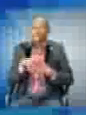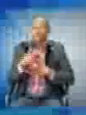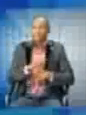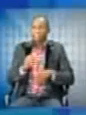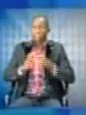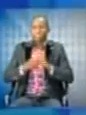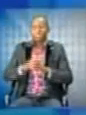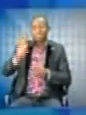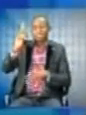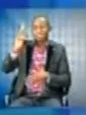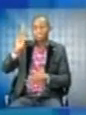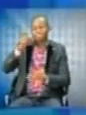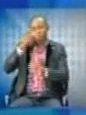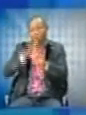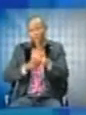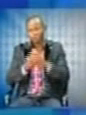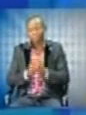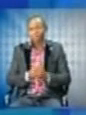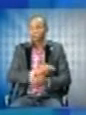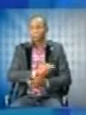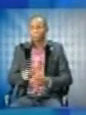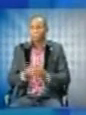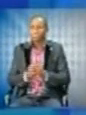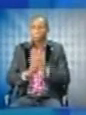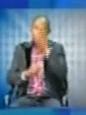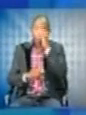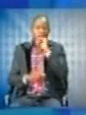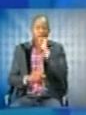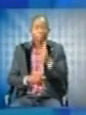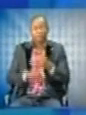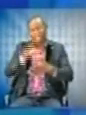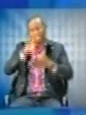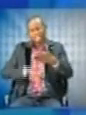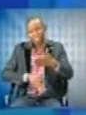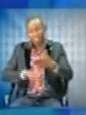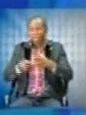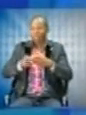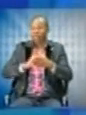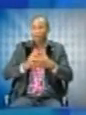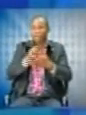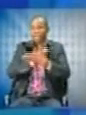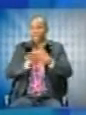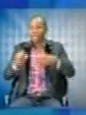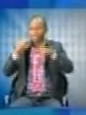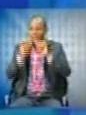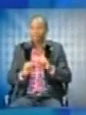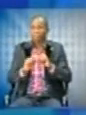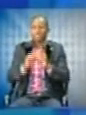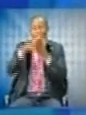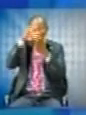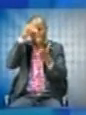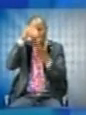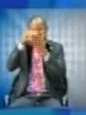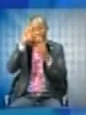dans 6 mois, démunis, délaissés et ceux qui ne savent ni lire ni écrire peuvent être au même de le faire, cela grâce